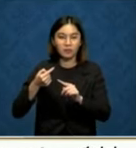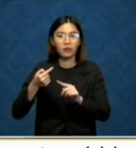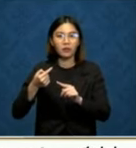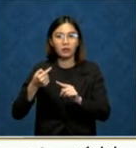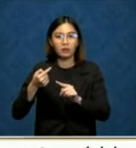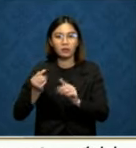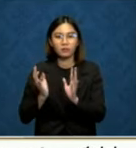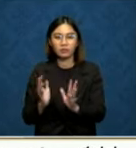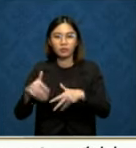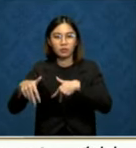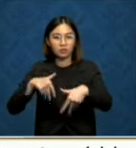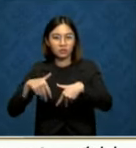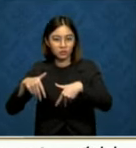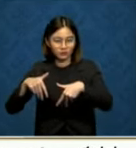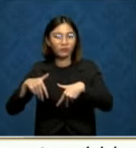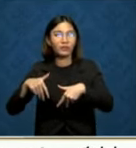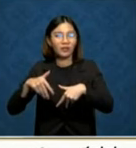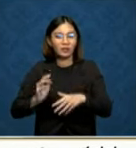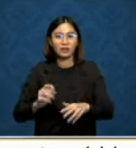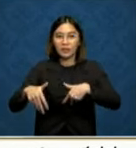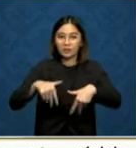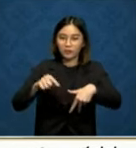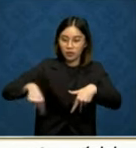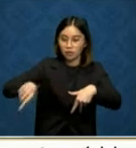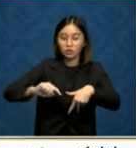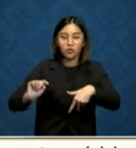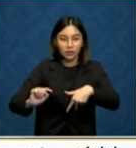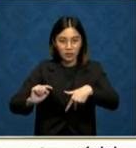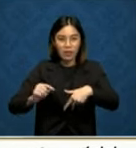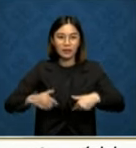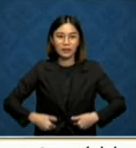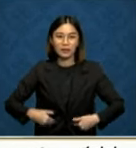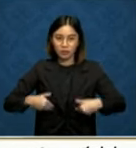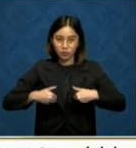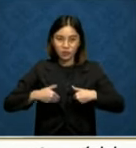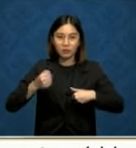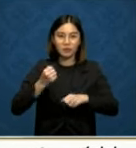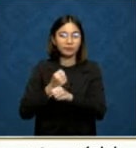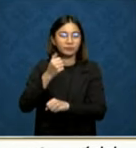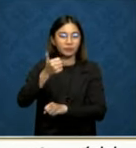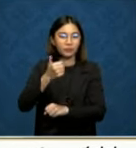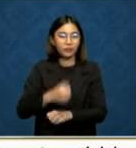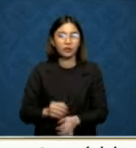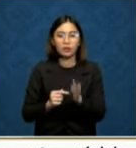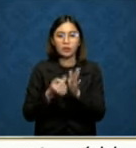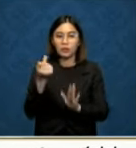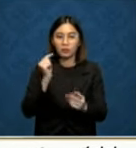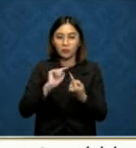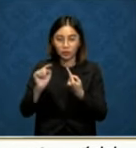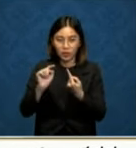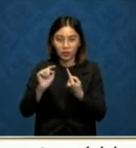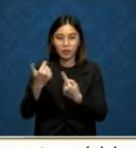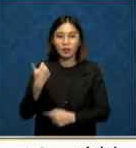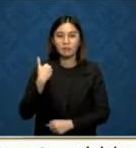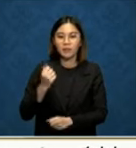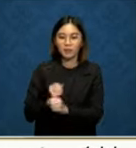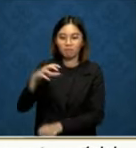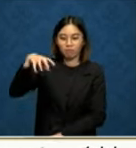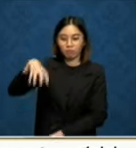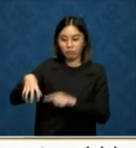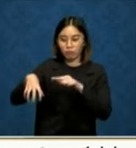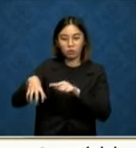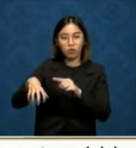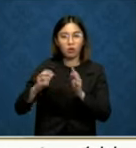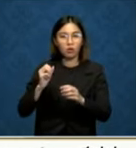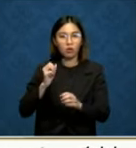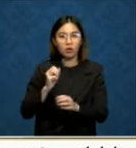ิโภคในพื้นที่ที่ประชาชนใช้ชีวิอยู่นะคะก็เราเริ่มต้นจากมีองคกรที่เป